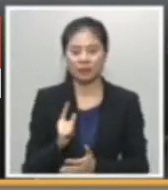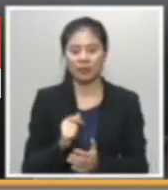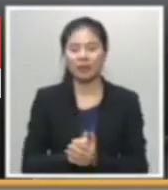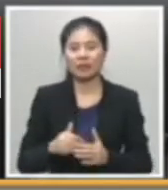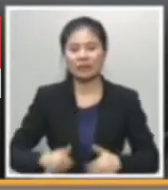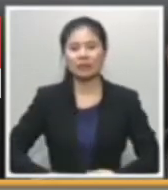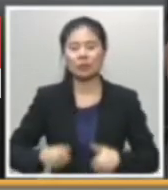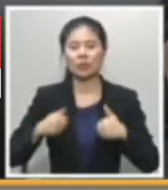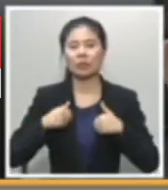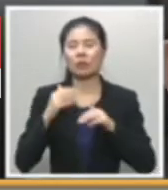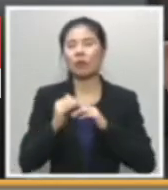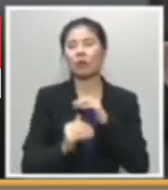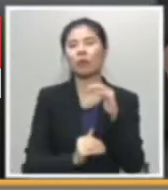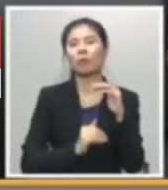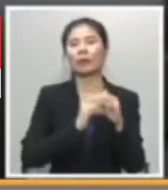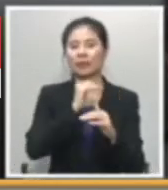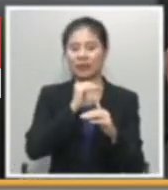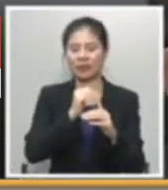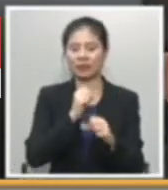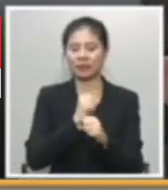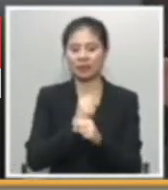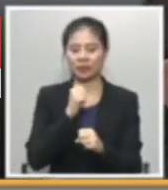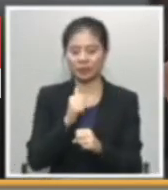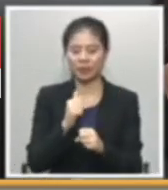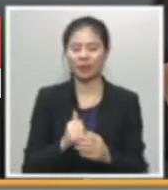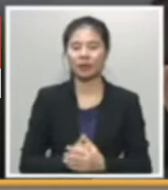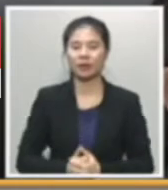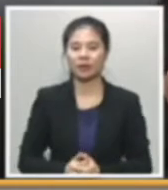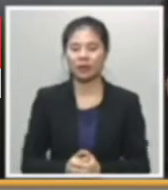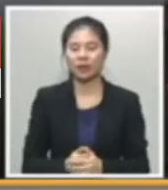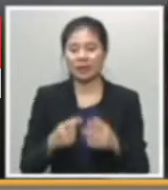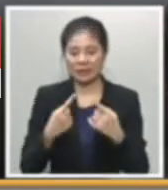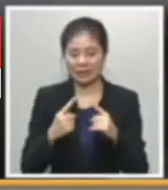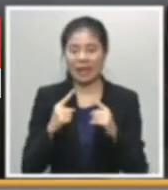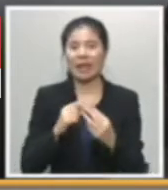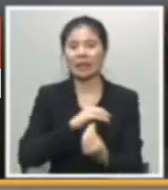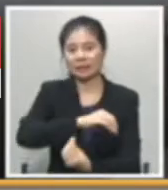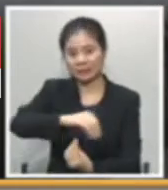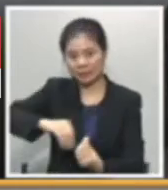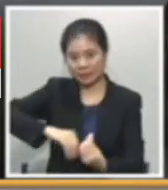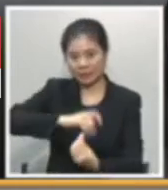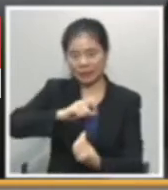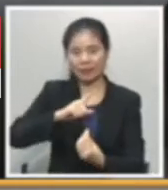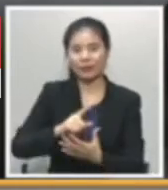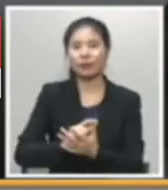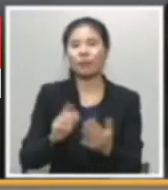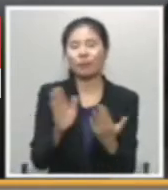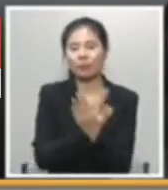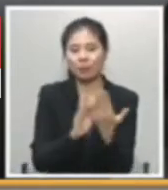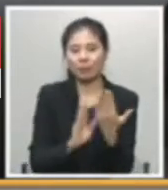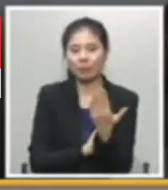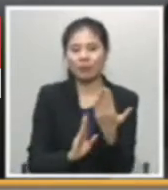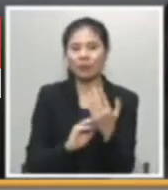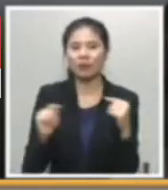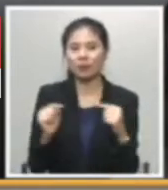ตที่ดีขึ้นในขณะที่ขนาดของเศรษฐกิจของประเทศนั้นเราวัดกันด้วย